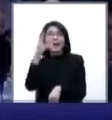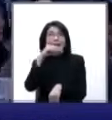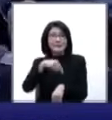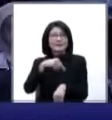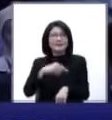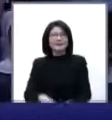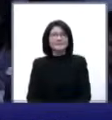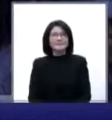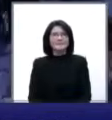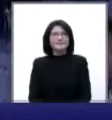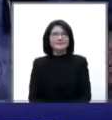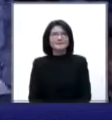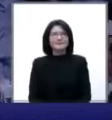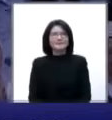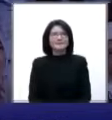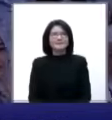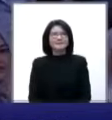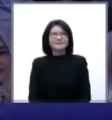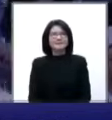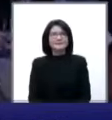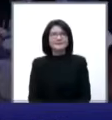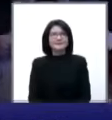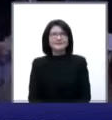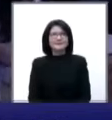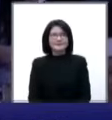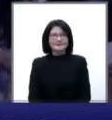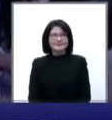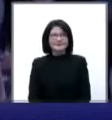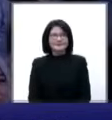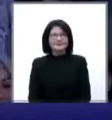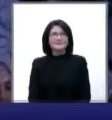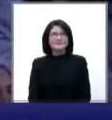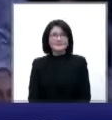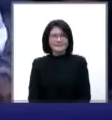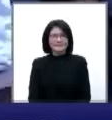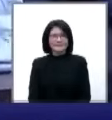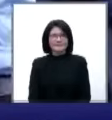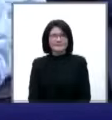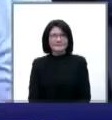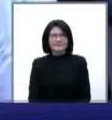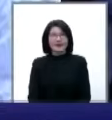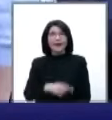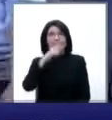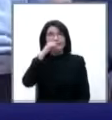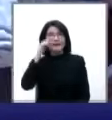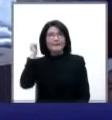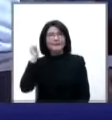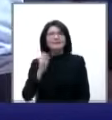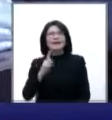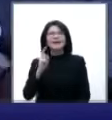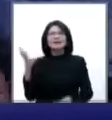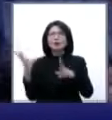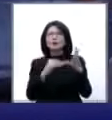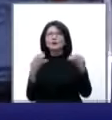sebetulnya jadi ee ee dan kunci pertama adalah penguatan terhadap konten itu kadang ee kemudian ee